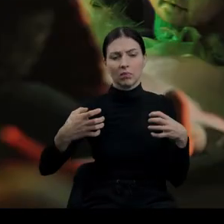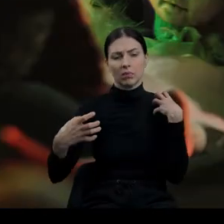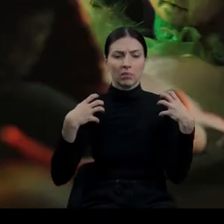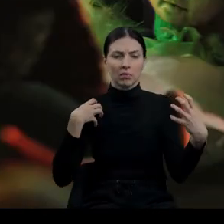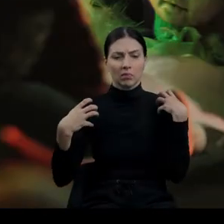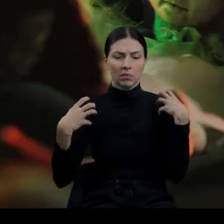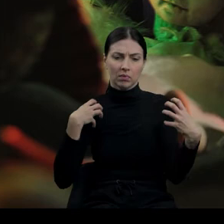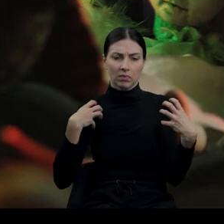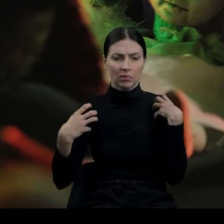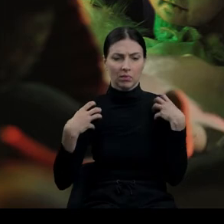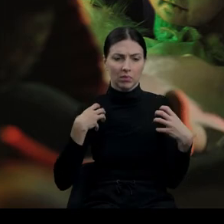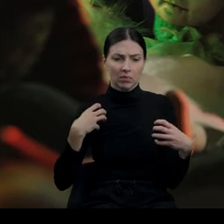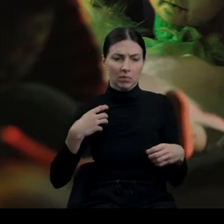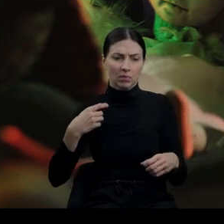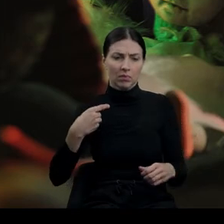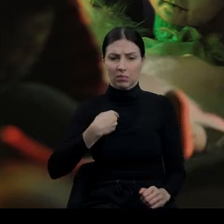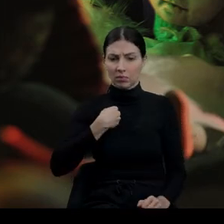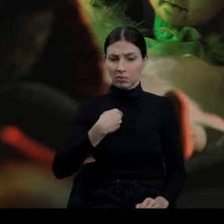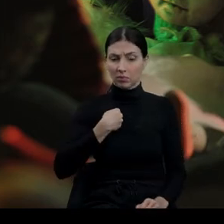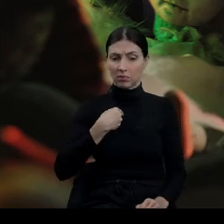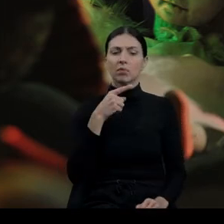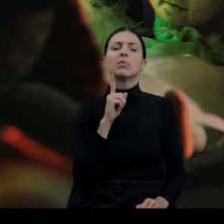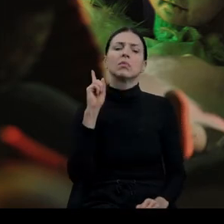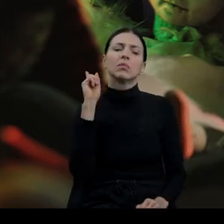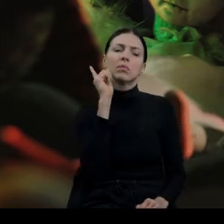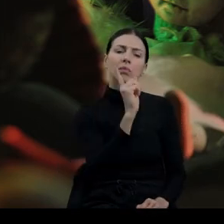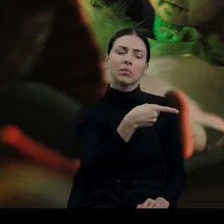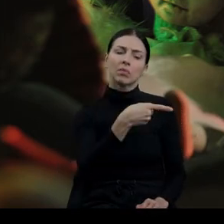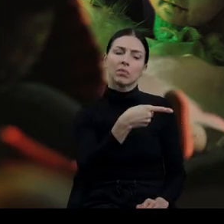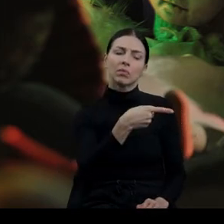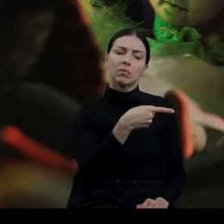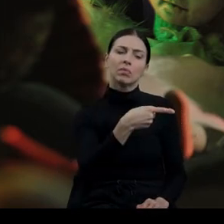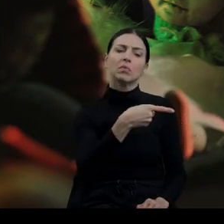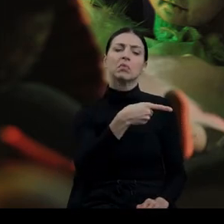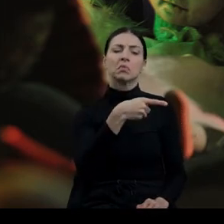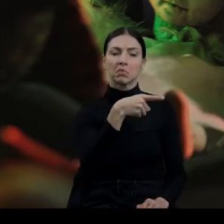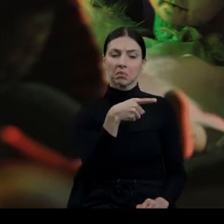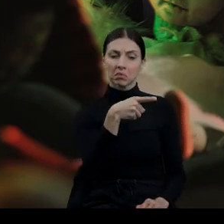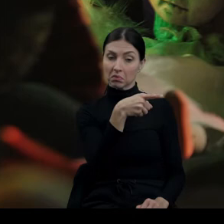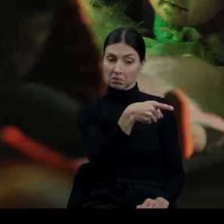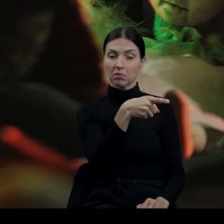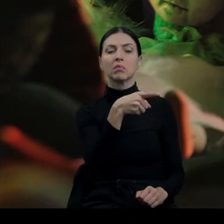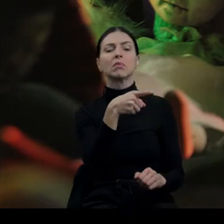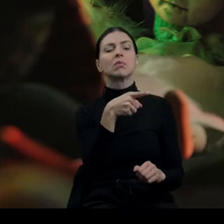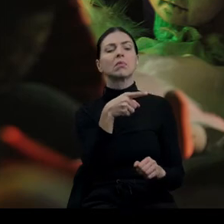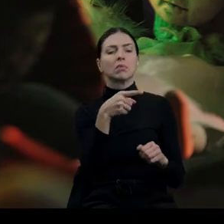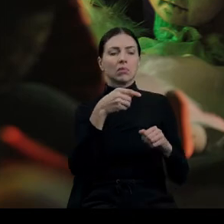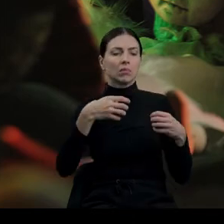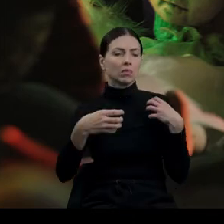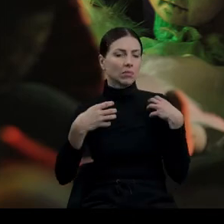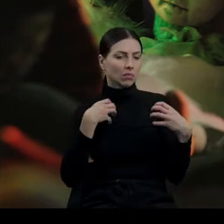w momencie, w którym ja aktorowi mówię, gdzie jest, albo mówię, co ma,